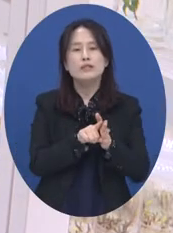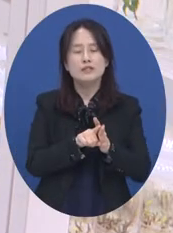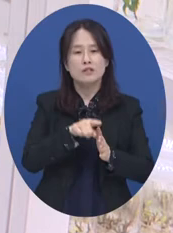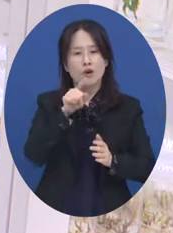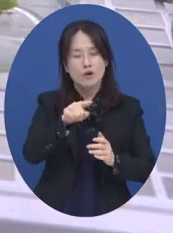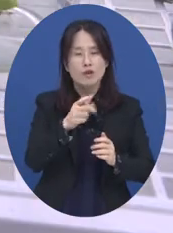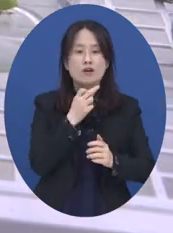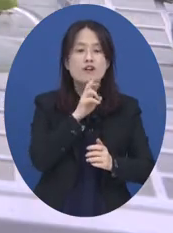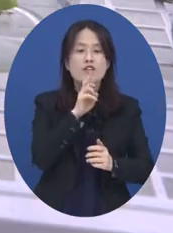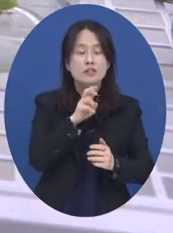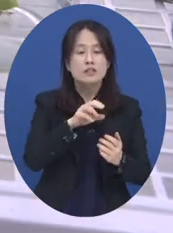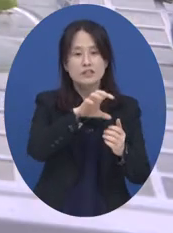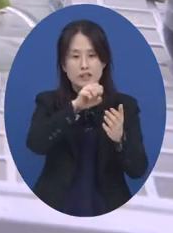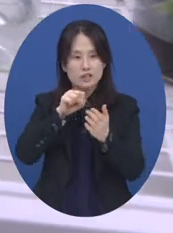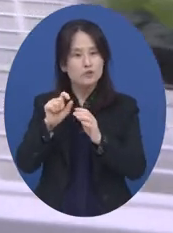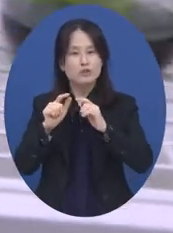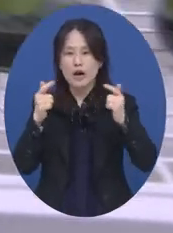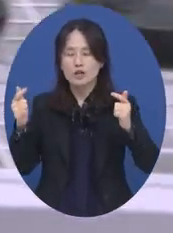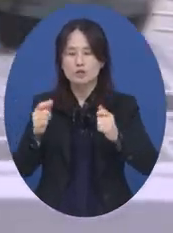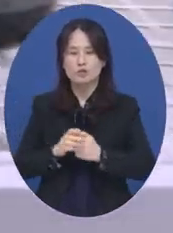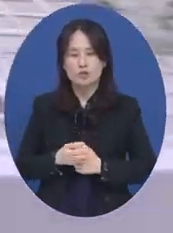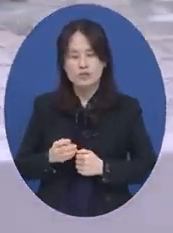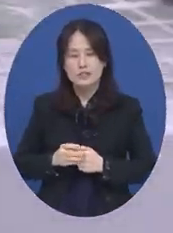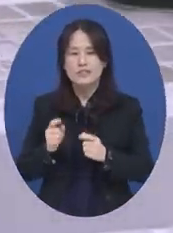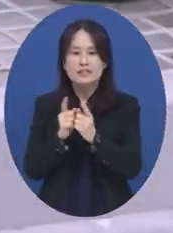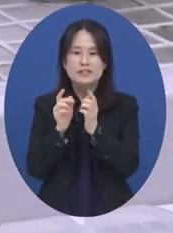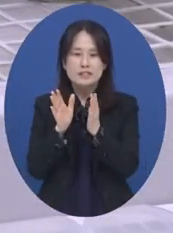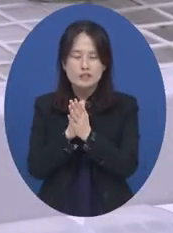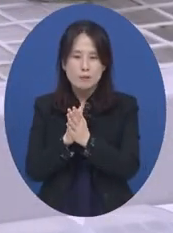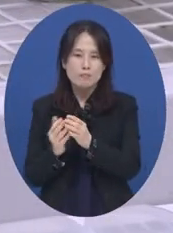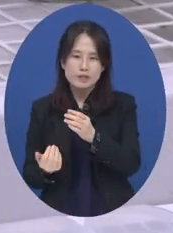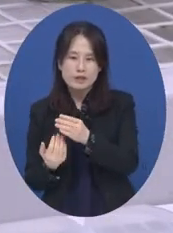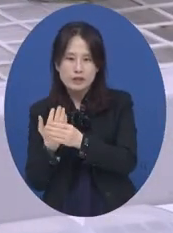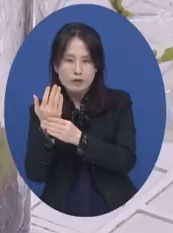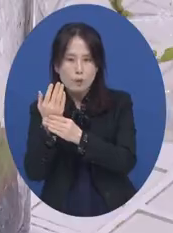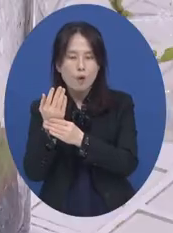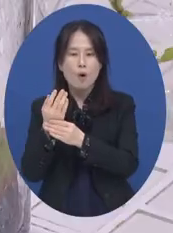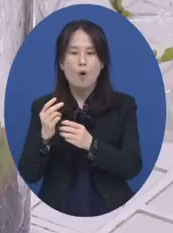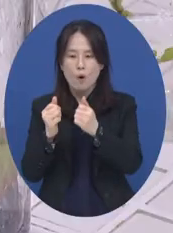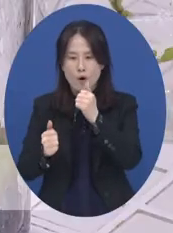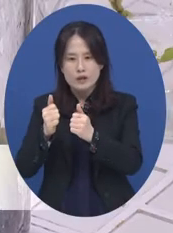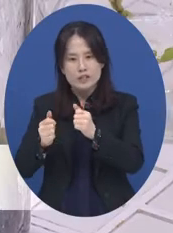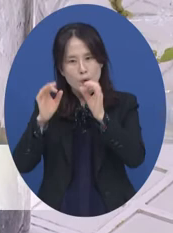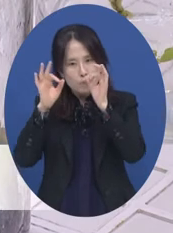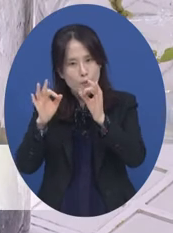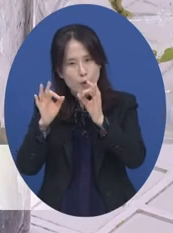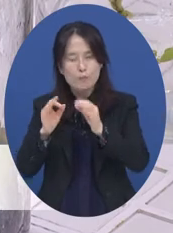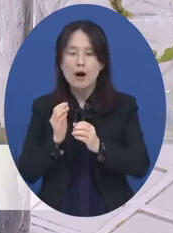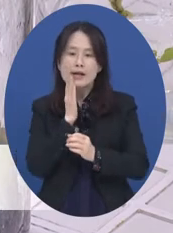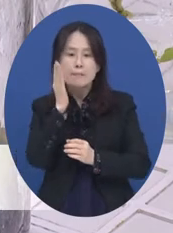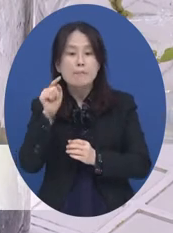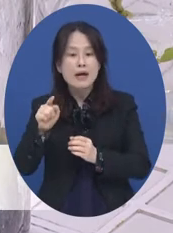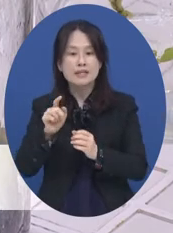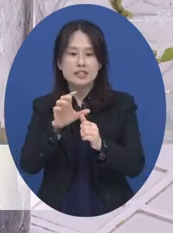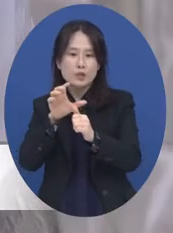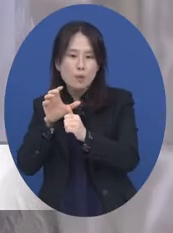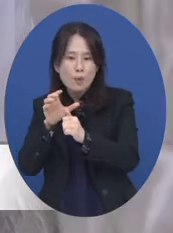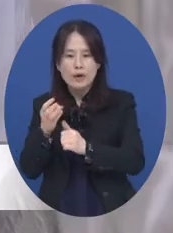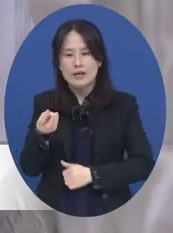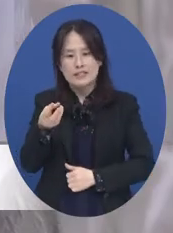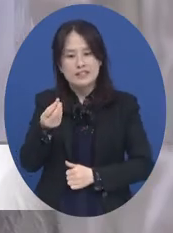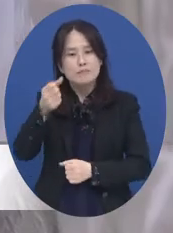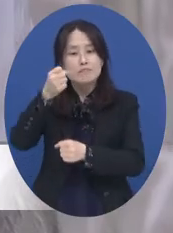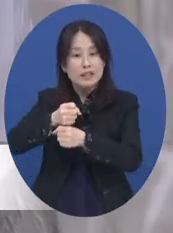식물을 캐지 않고 종자와 이 줄기를 속 땅으로 채집해 증식 실험을 진행 이 패서 인공 c 아실 유도하는 방법을 개발해